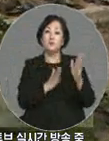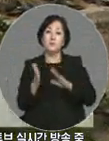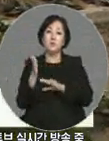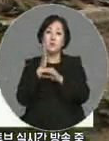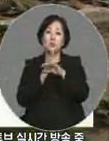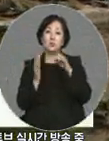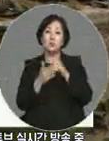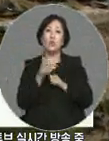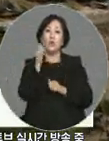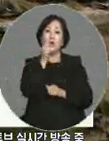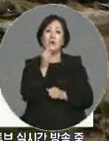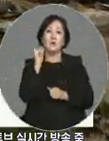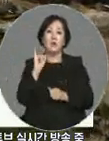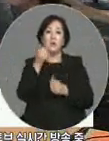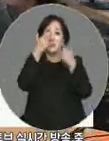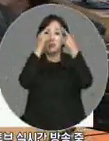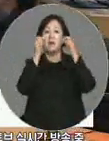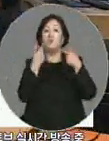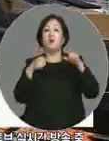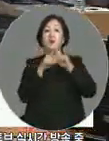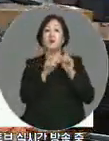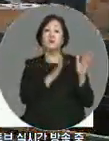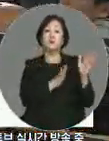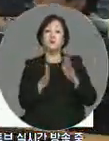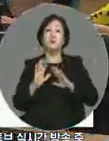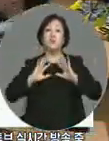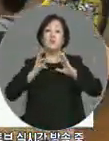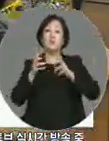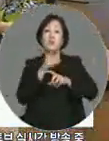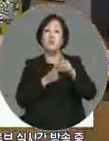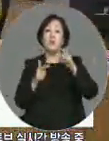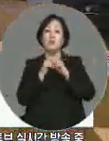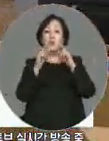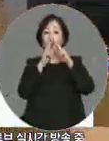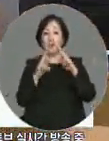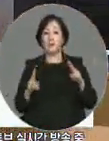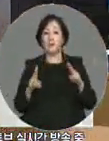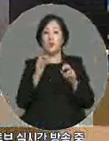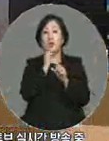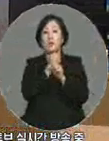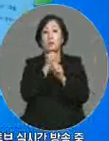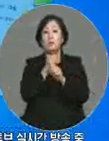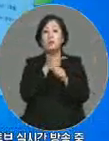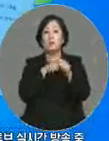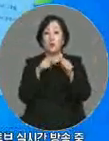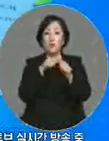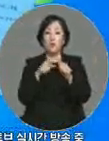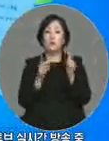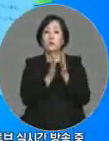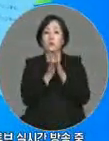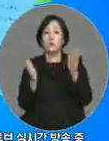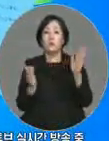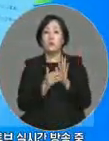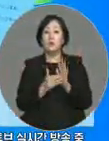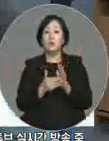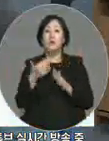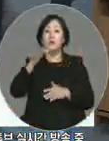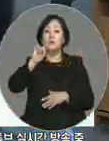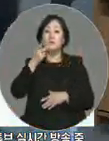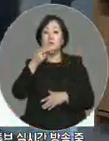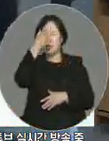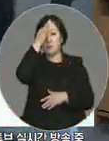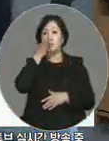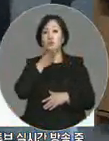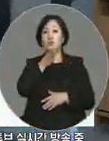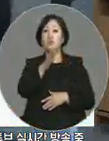과정을 AI 대학원과 연계해 세계적인 수준의 AI 반도체 연구자를 양성한다는 계획입니다. 첨단 시설과 전문 기술